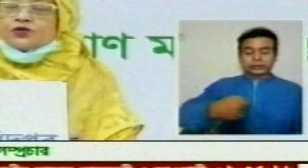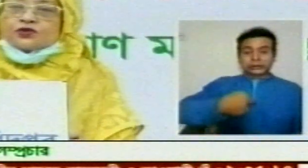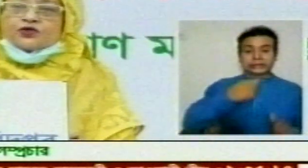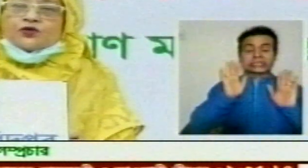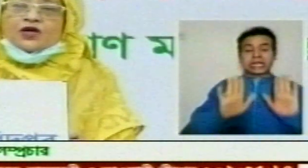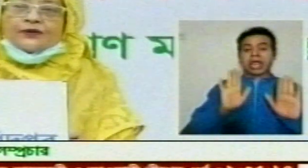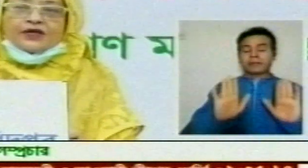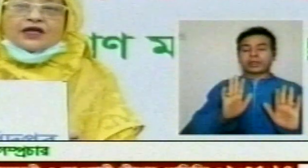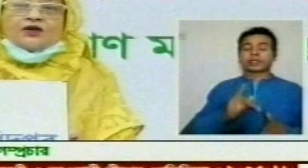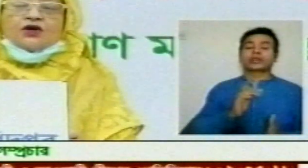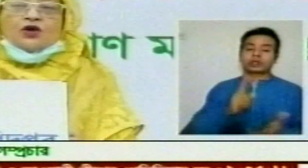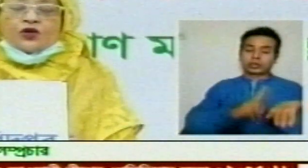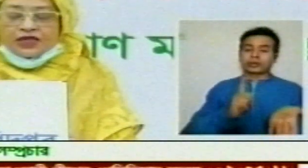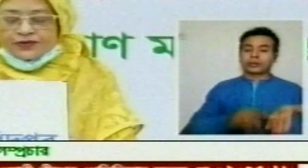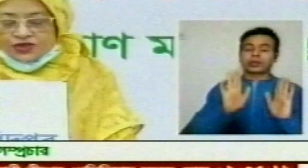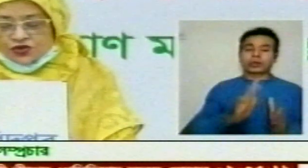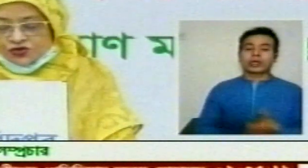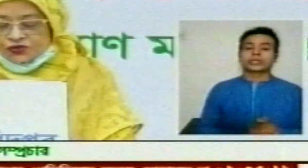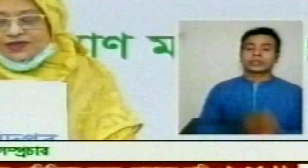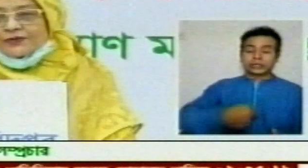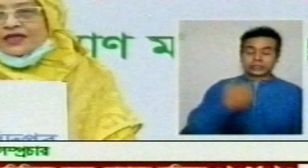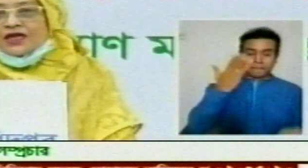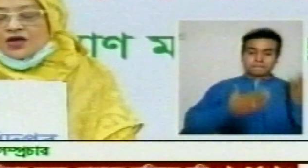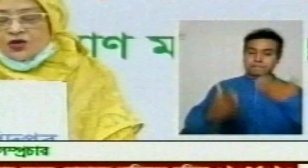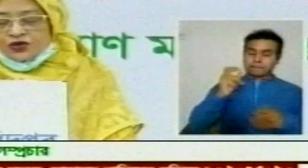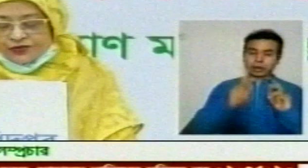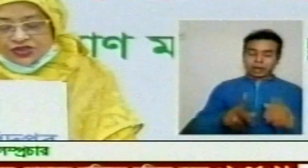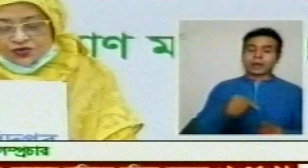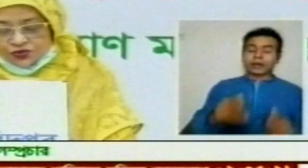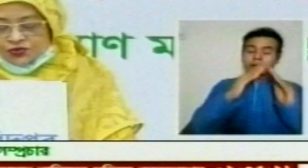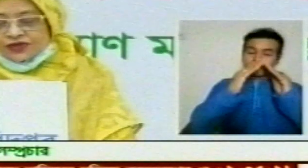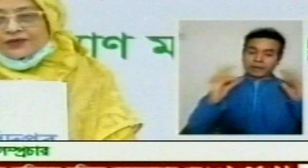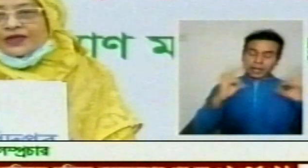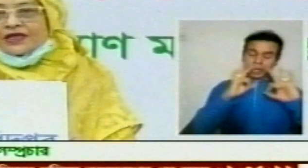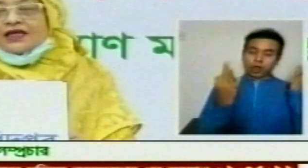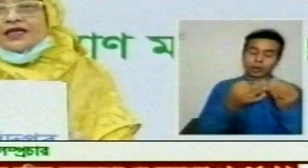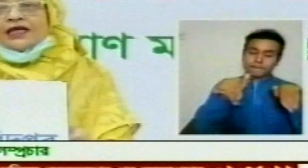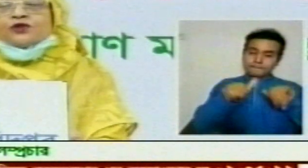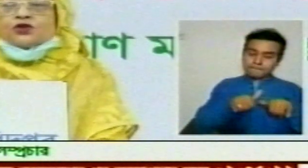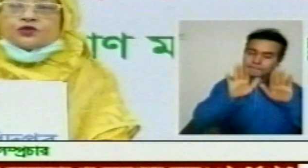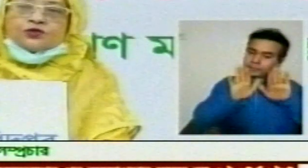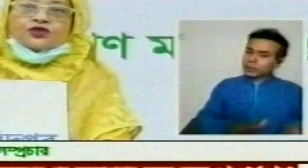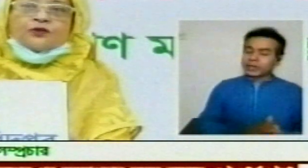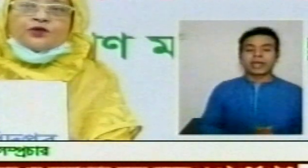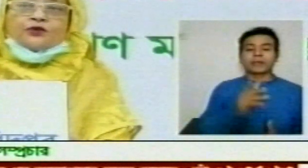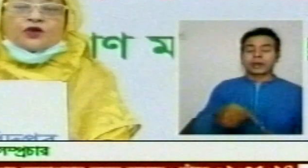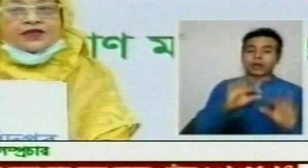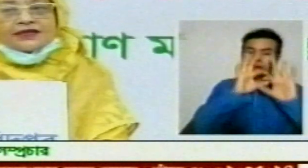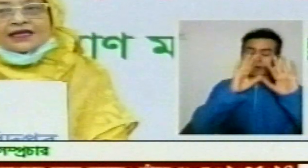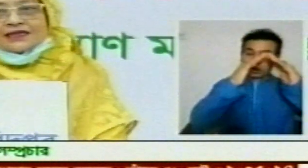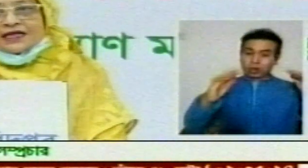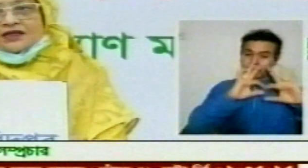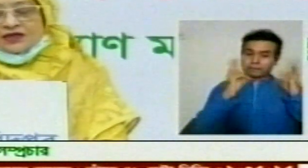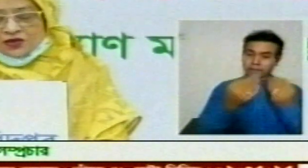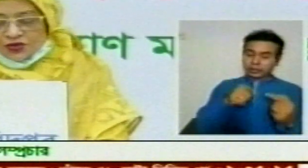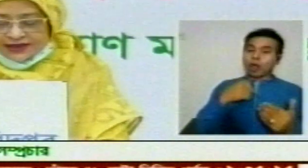বিশেষভাবে অনুরোধ করব, আপনারাও অনেক বেশি সচেতন থাকবেন, অনেক বেশি সতর্ক থাকবেন এবং যতদূর সম্ভব ঘরে